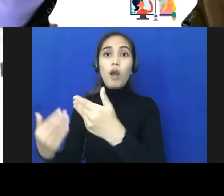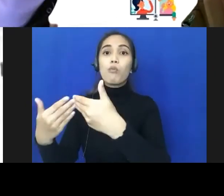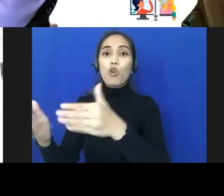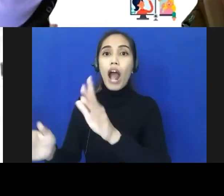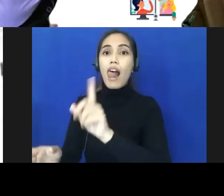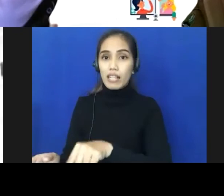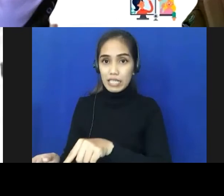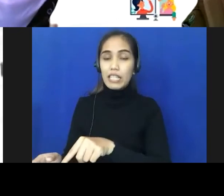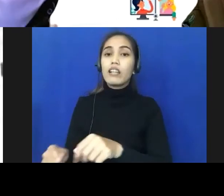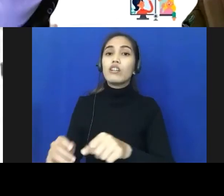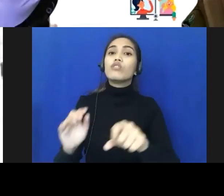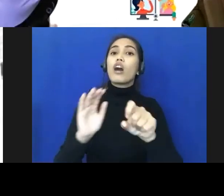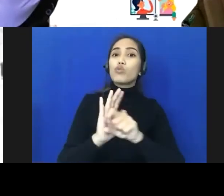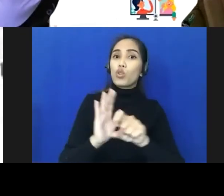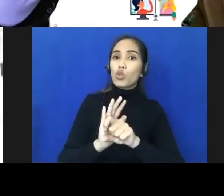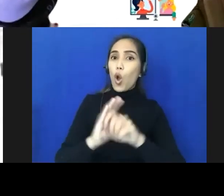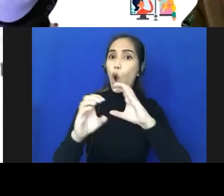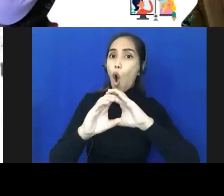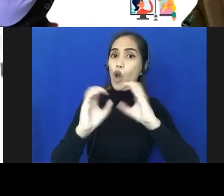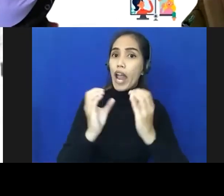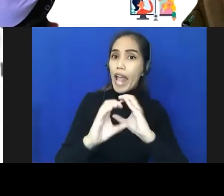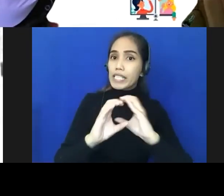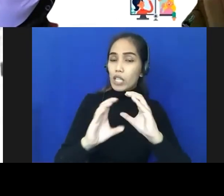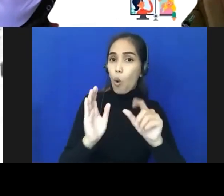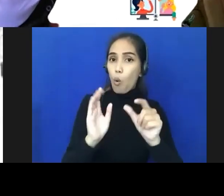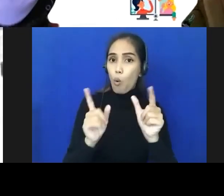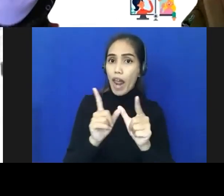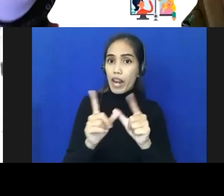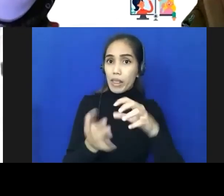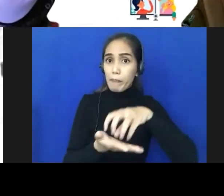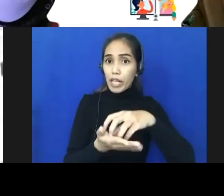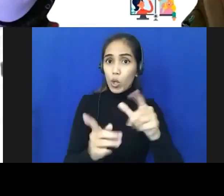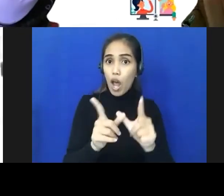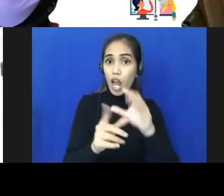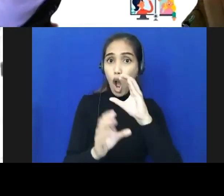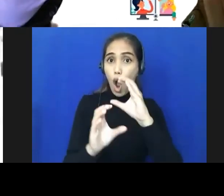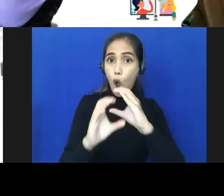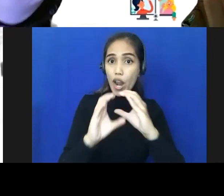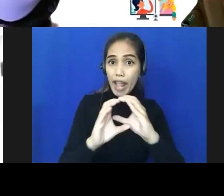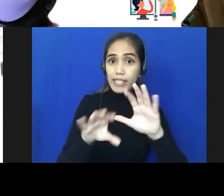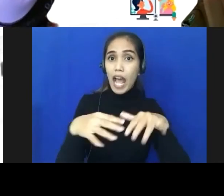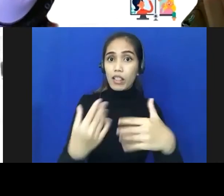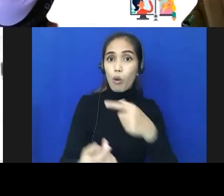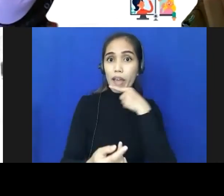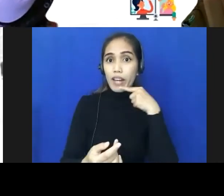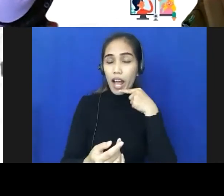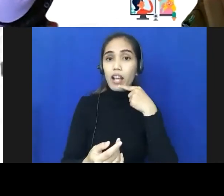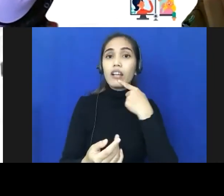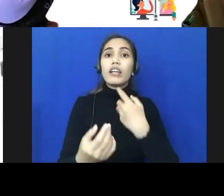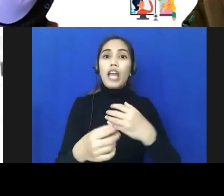sudah merah atau orange, itu dinyatakan pelayanan posyandu